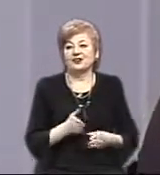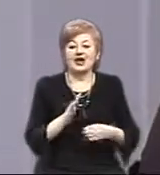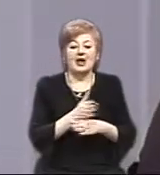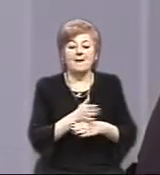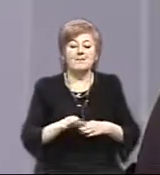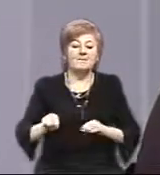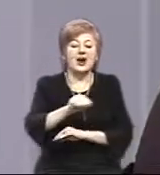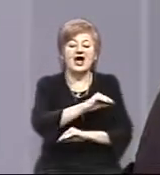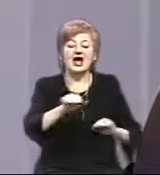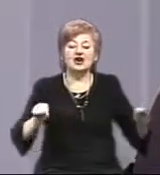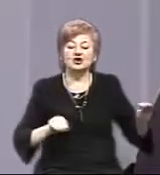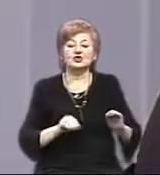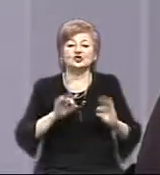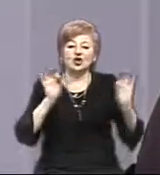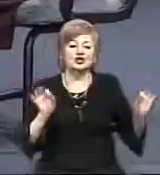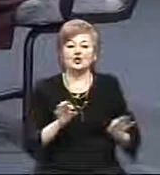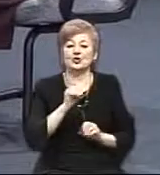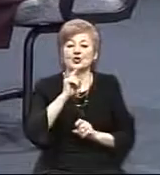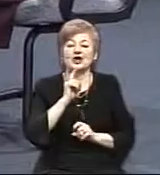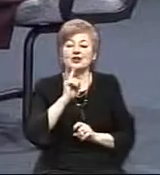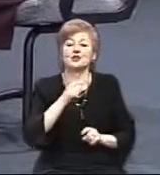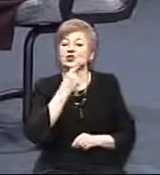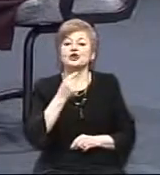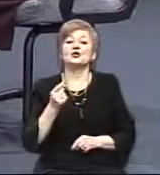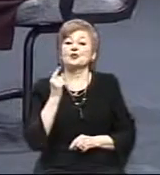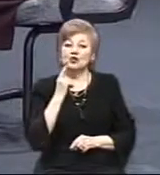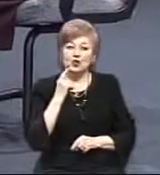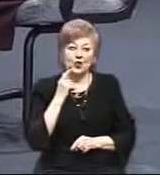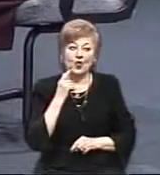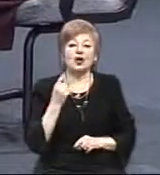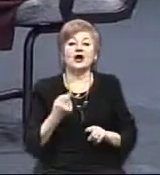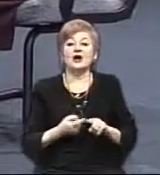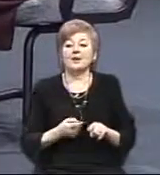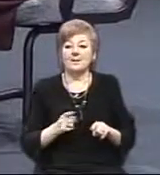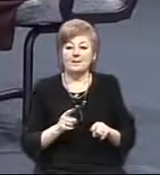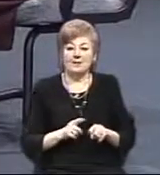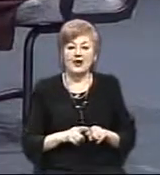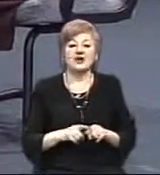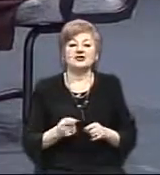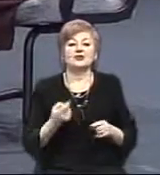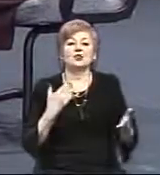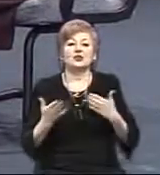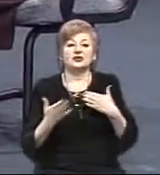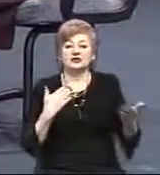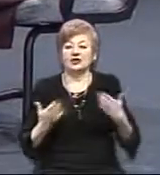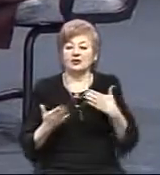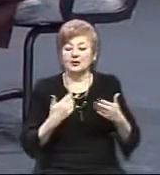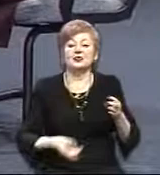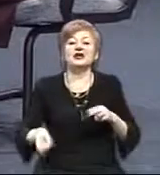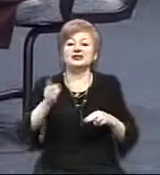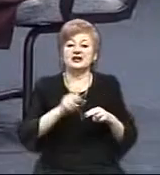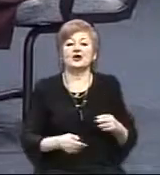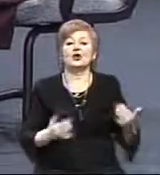нам ніколи не буде багато, якого не буде забагато, яке потрібно, бо це є згуртованість. Діалог. Ну що, завершуємо